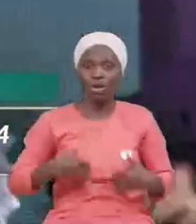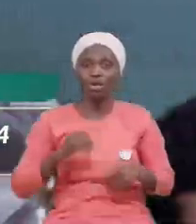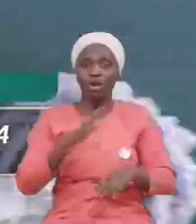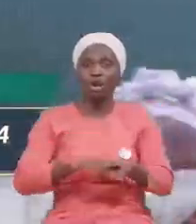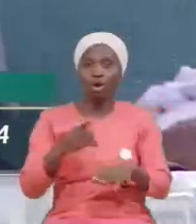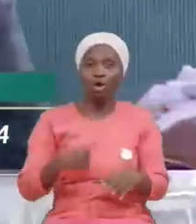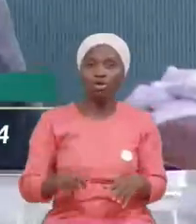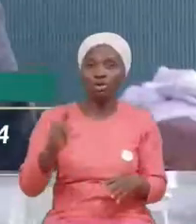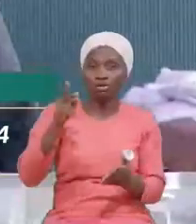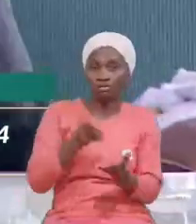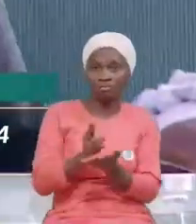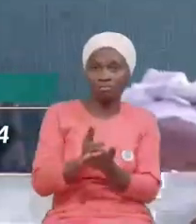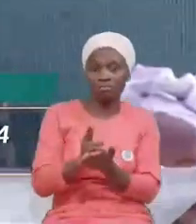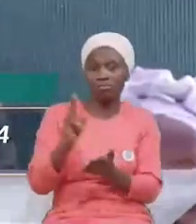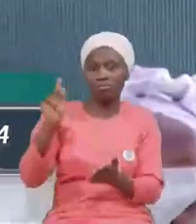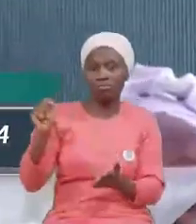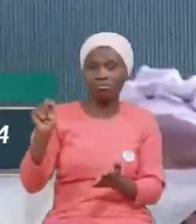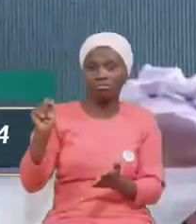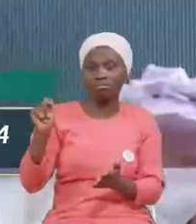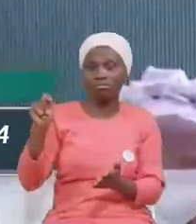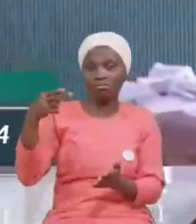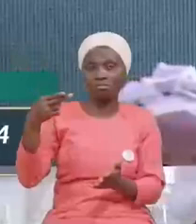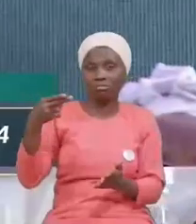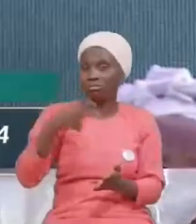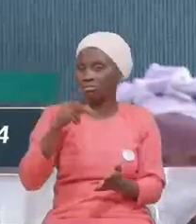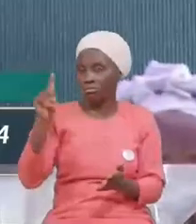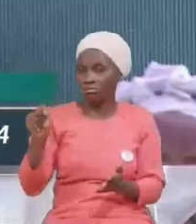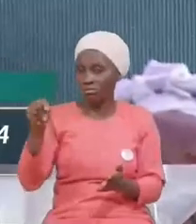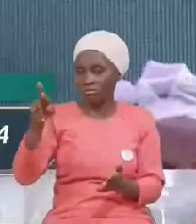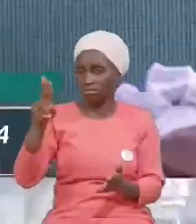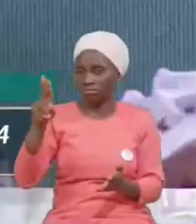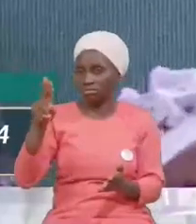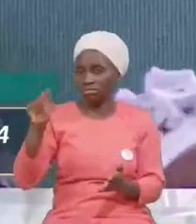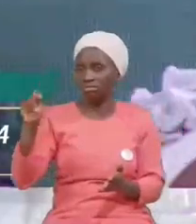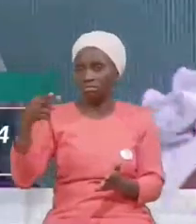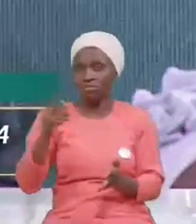Si nous passons toute notre vie sur la vérité qui ne transforme pas,